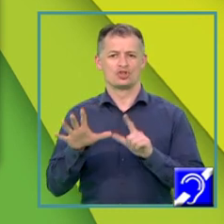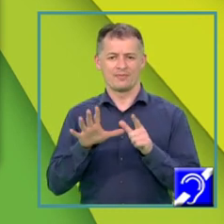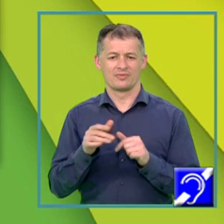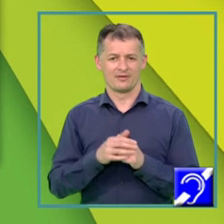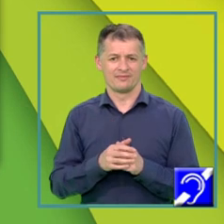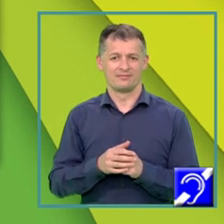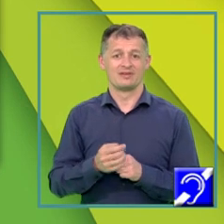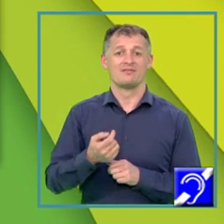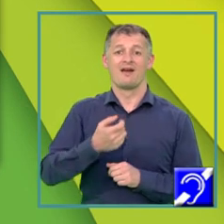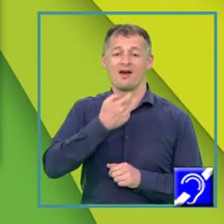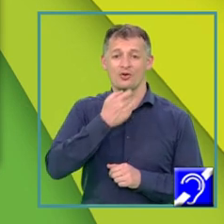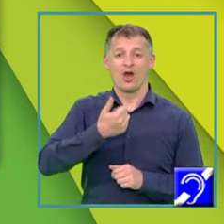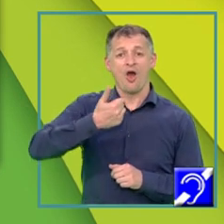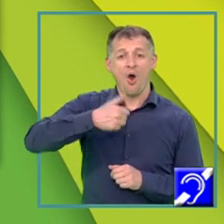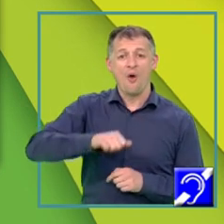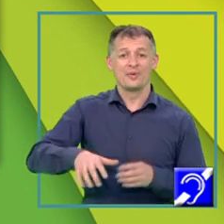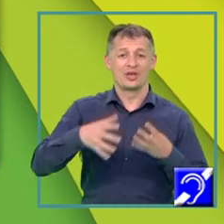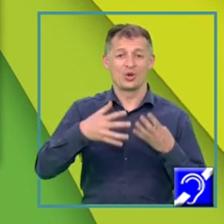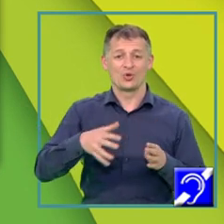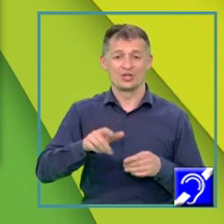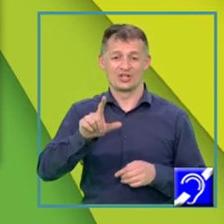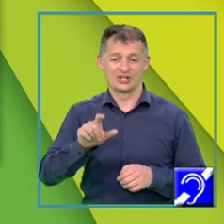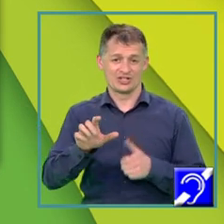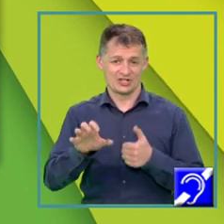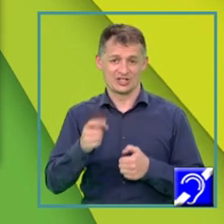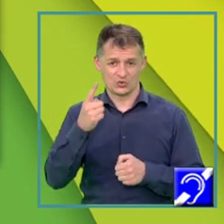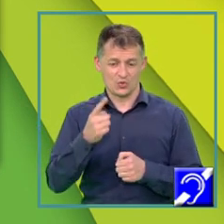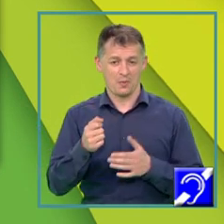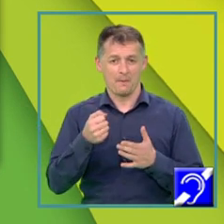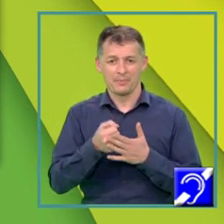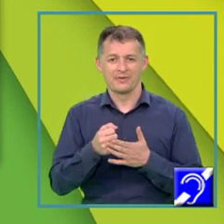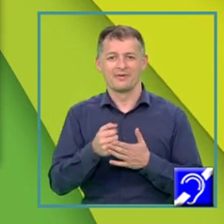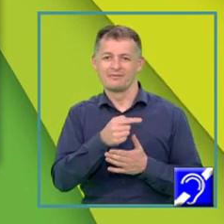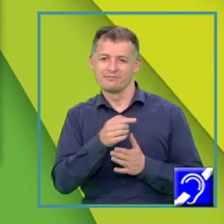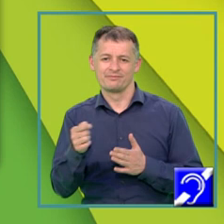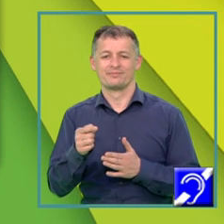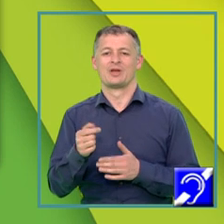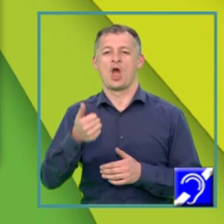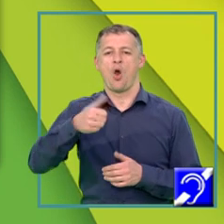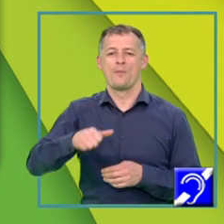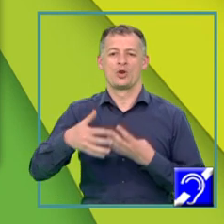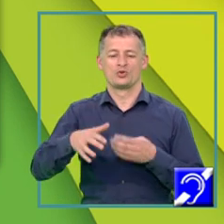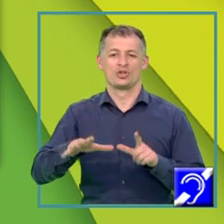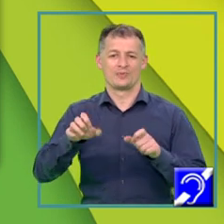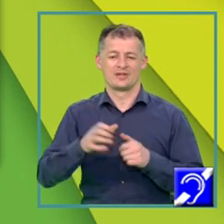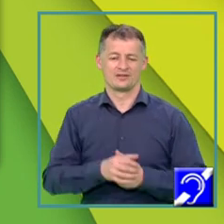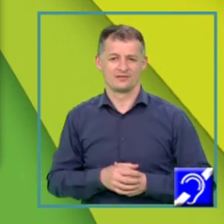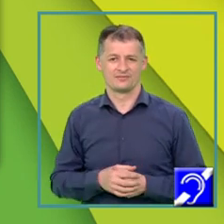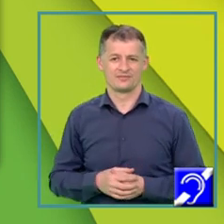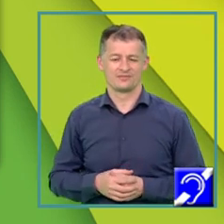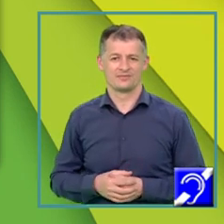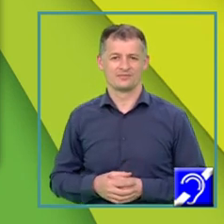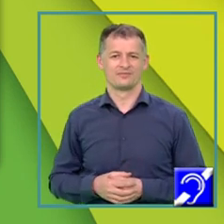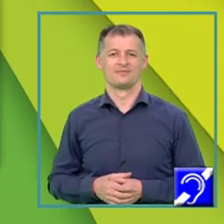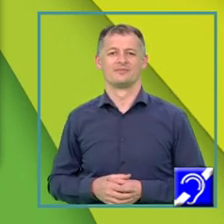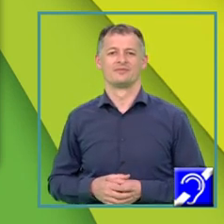la 1961 la 1970. Ce găsim în acest interval ca lege fundamentală este corect. De altfel,